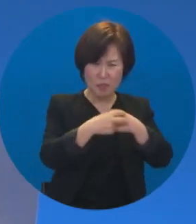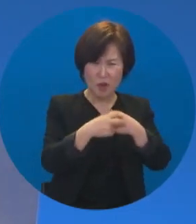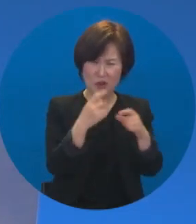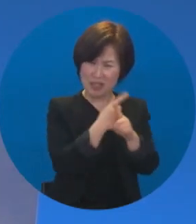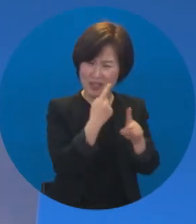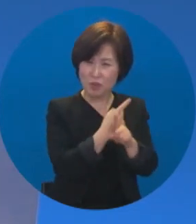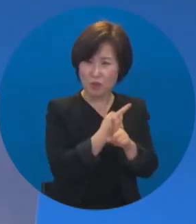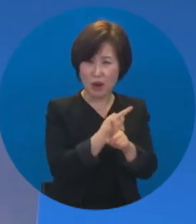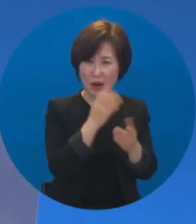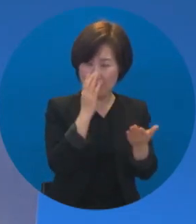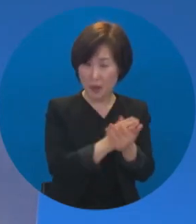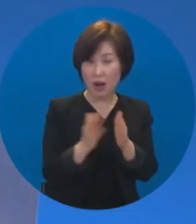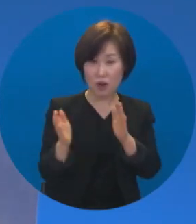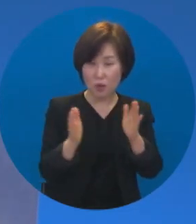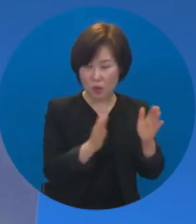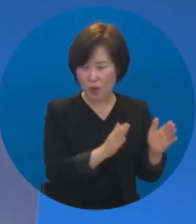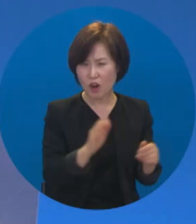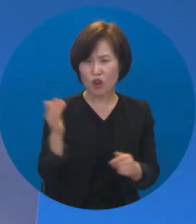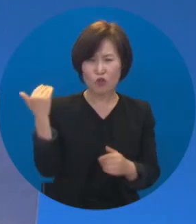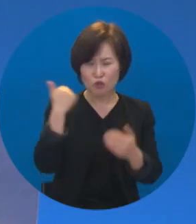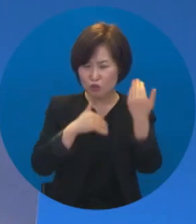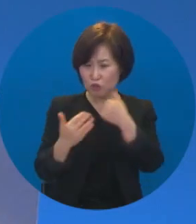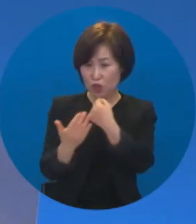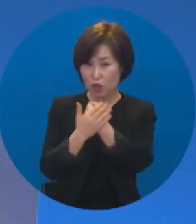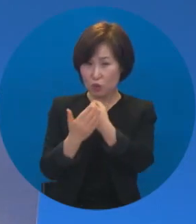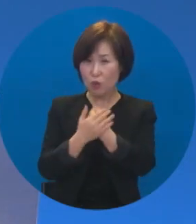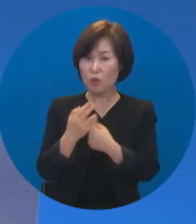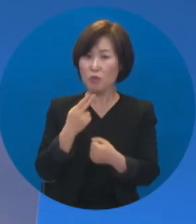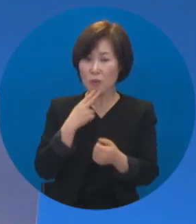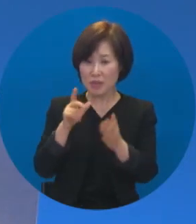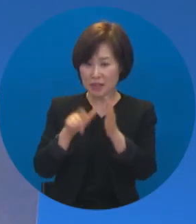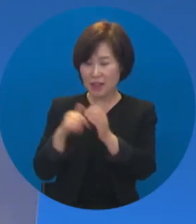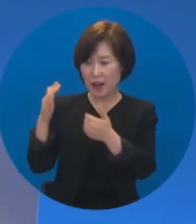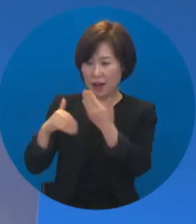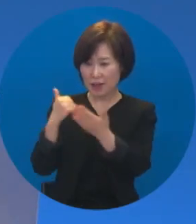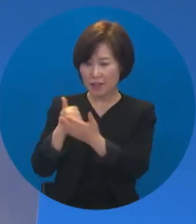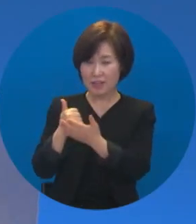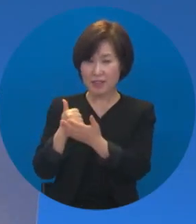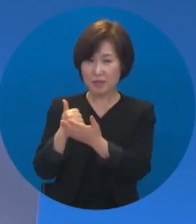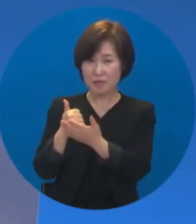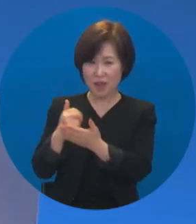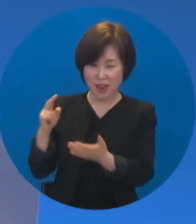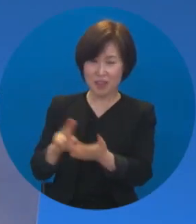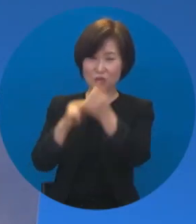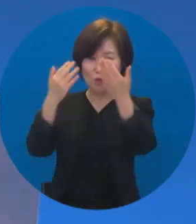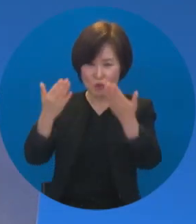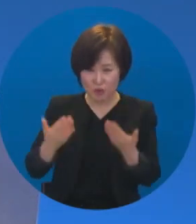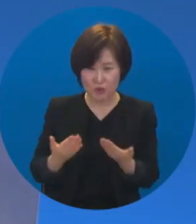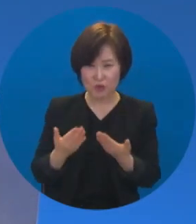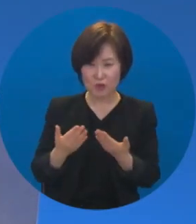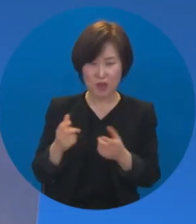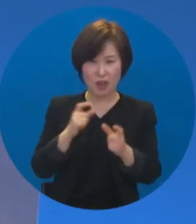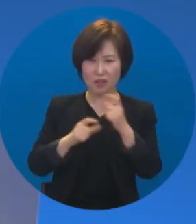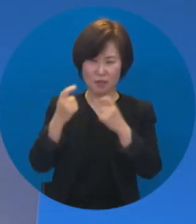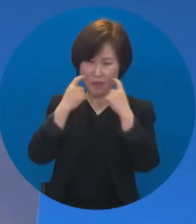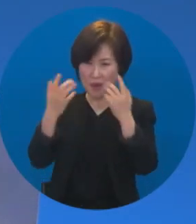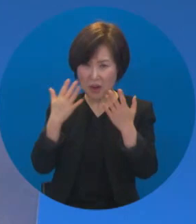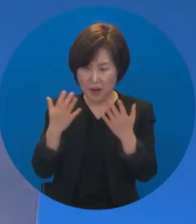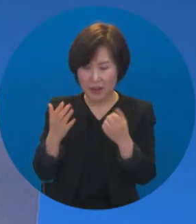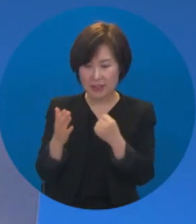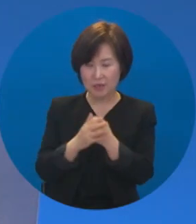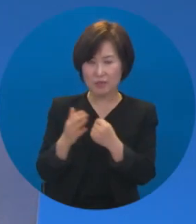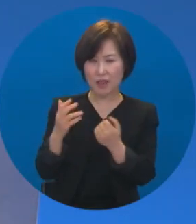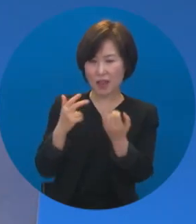아무런 도움이 없는 곳에서라면 그것이 얼마나 더 큰 영광이 되겠는가. 그러한 마음으로 남편에게 여보 흔들리면 안 돼.